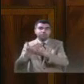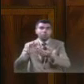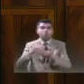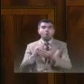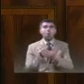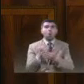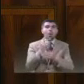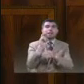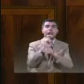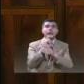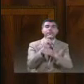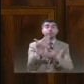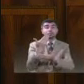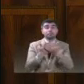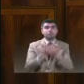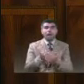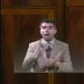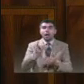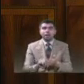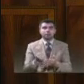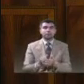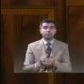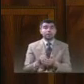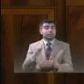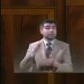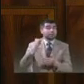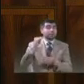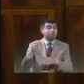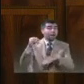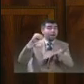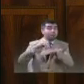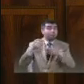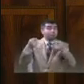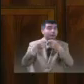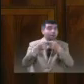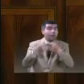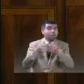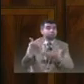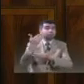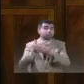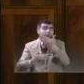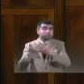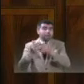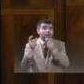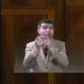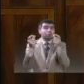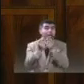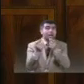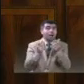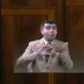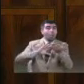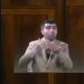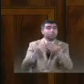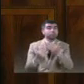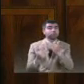كبرى، إلى جانب أولويات مهمة أخرى تتمثل في تسهيل الحياة للمقاولة